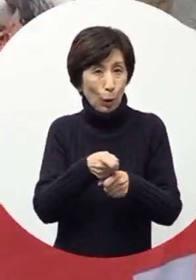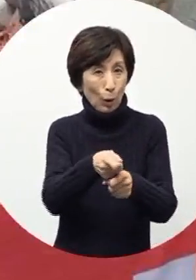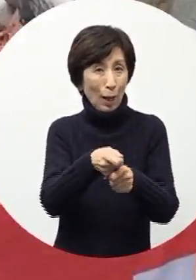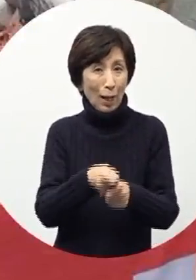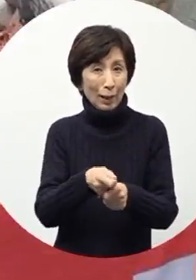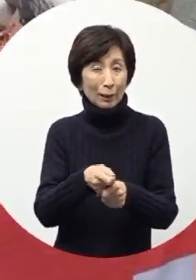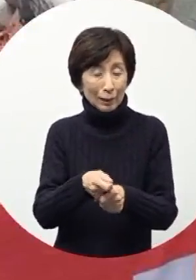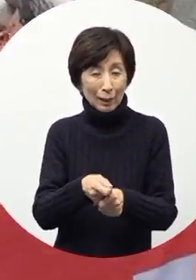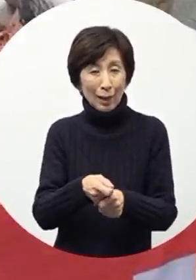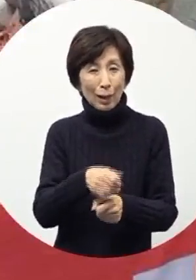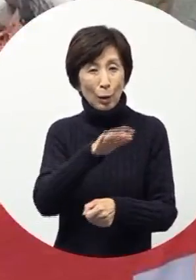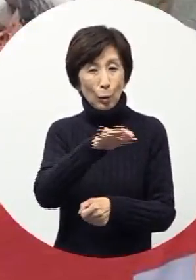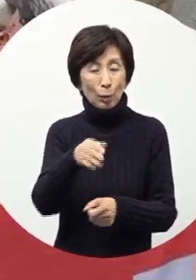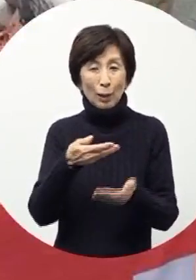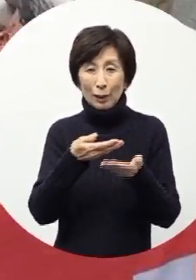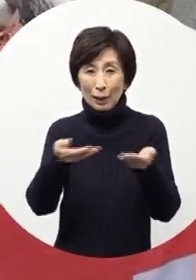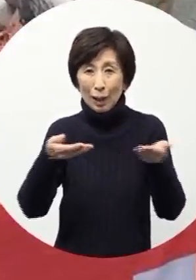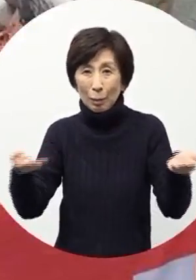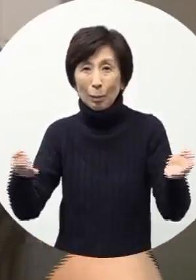ってますね。